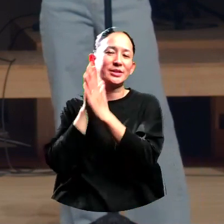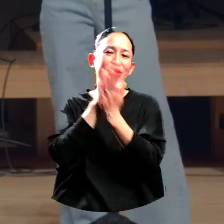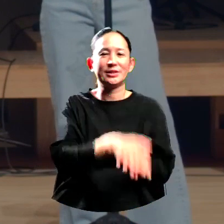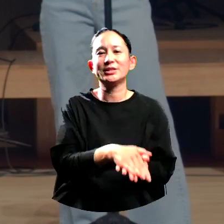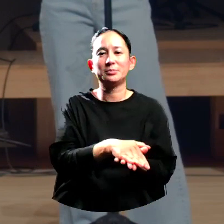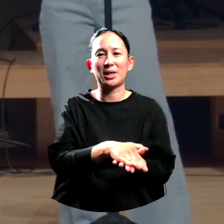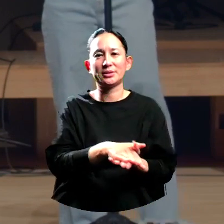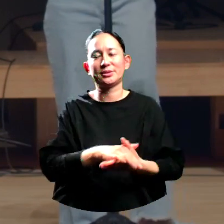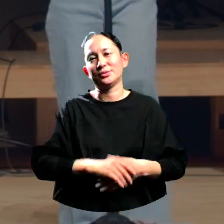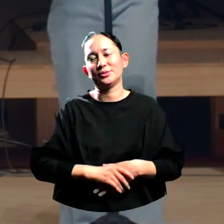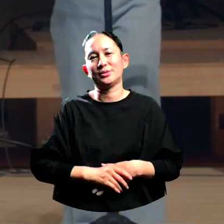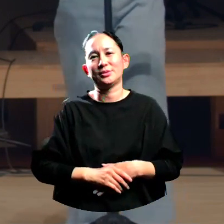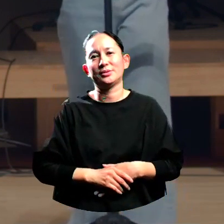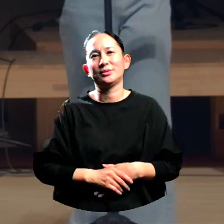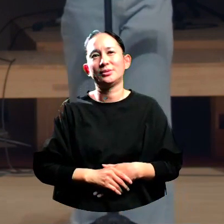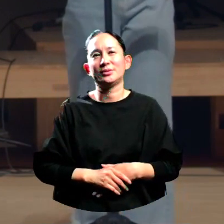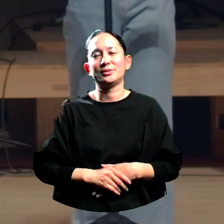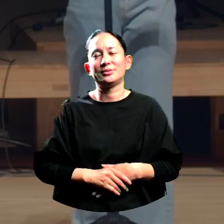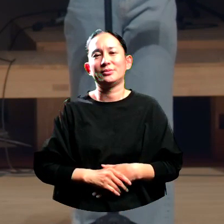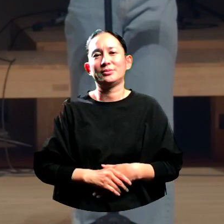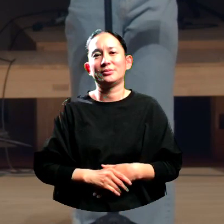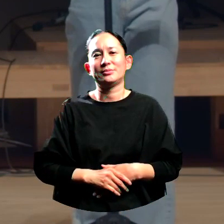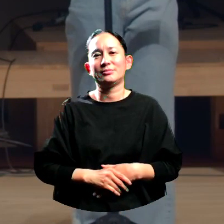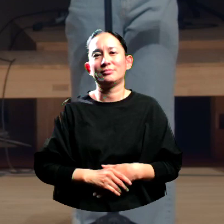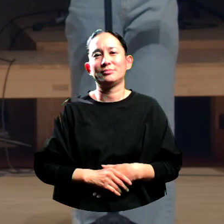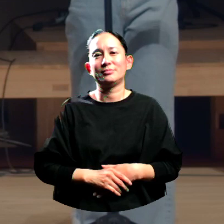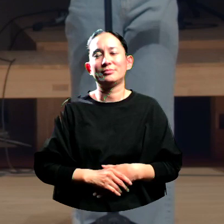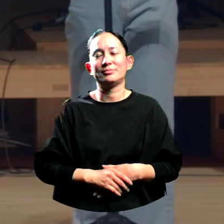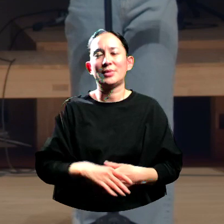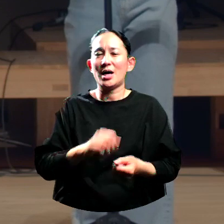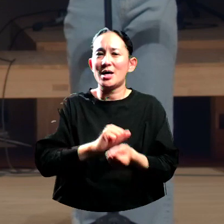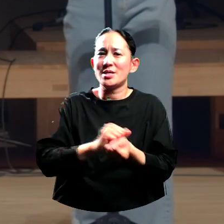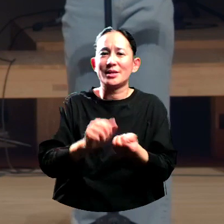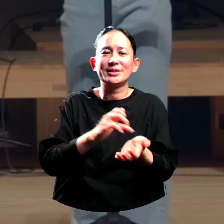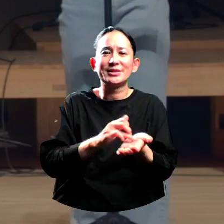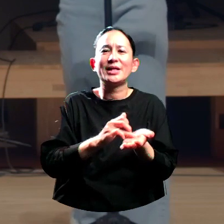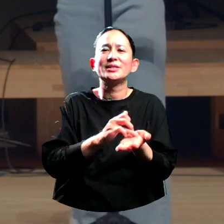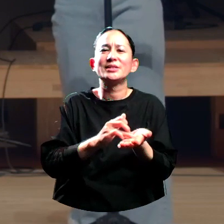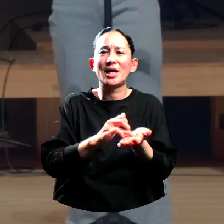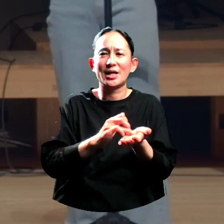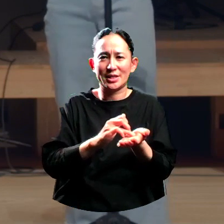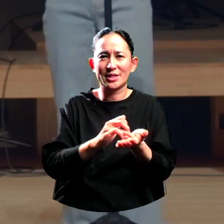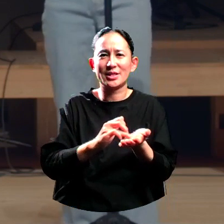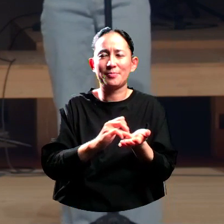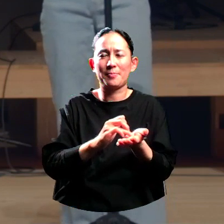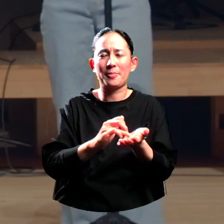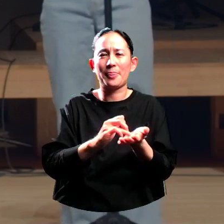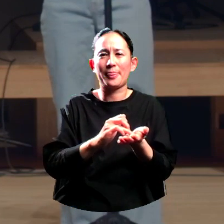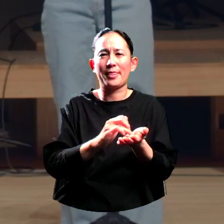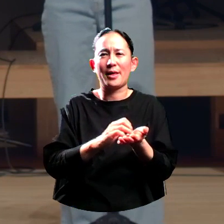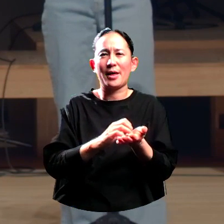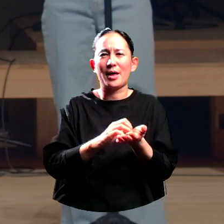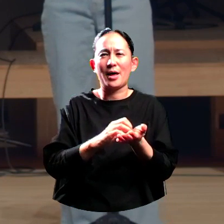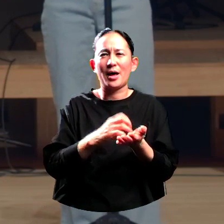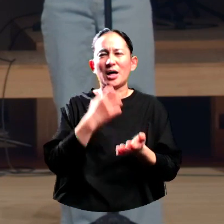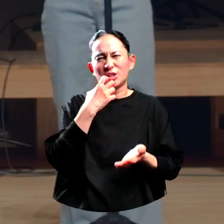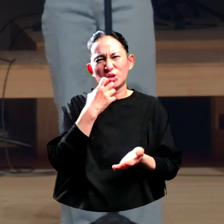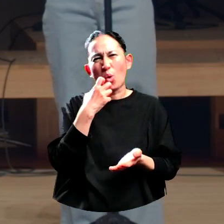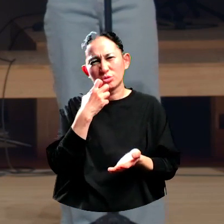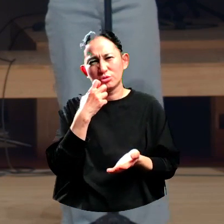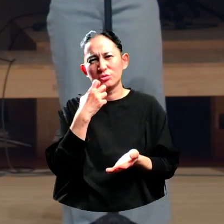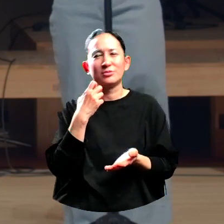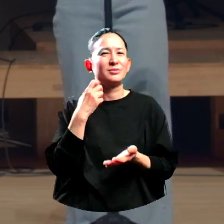soaps on them. で、洗剤にね、別に毒性があるわけじゃないんです。 And it's not because dish soap